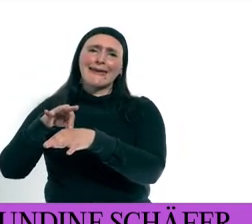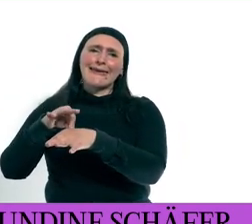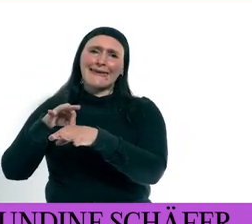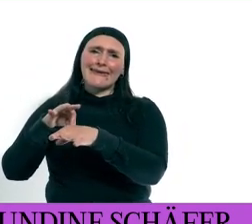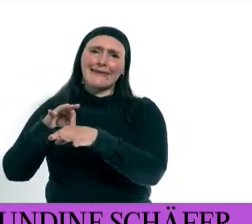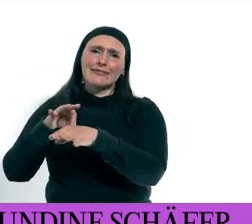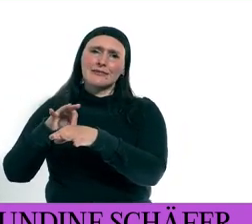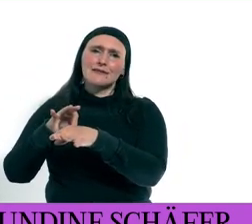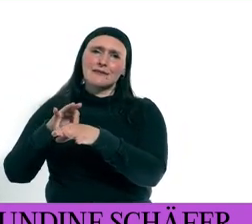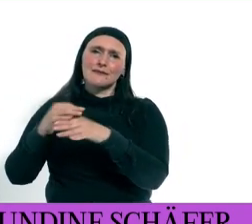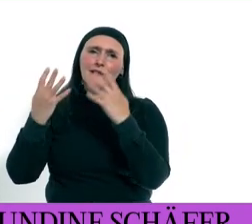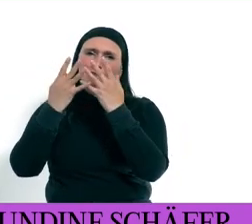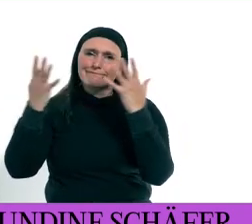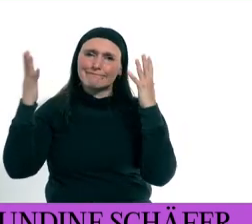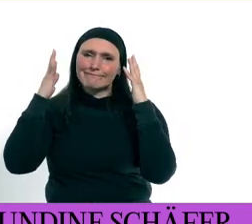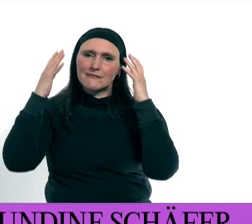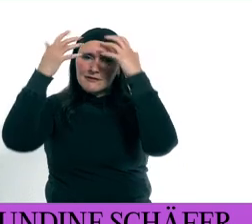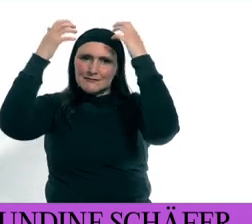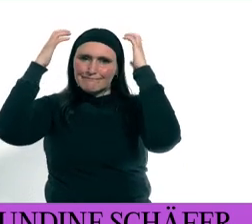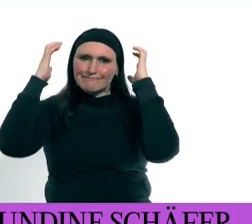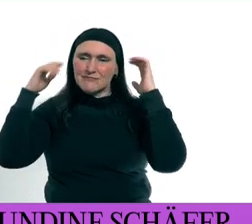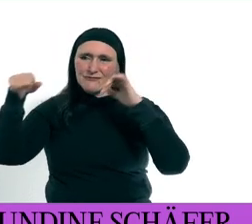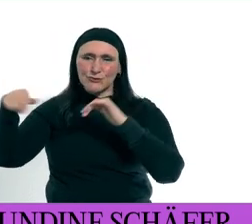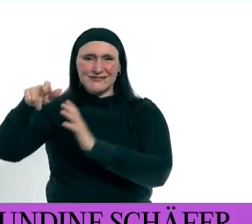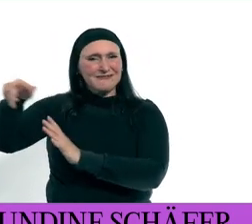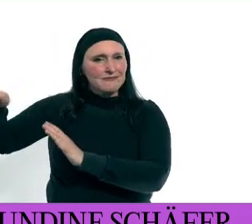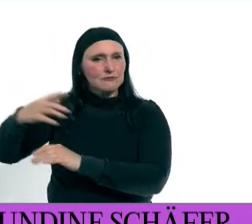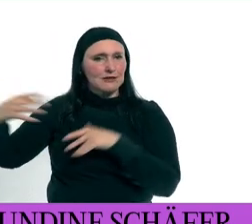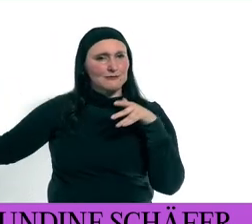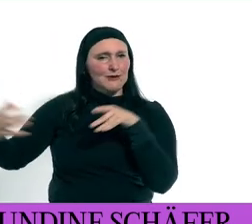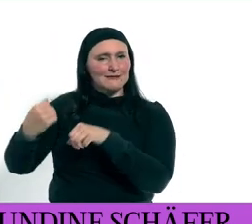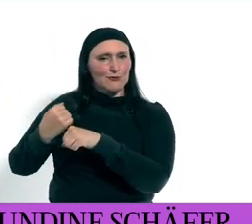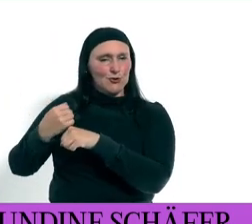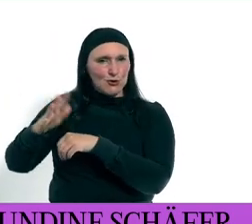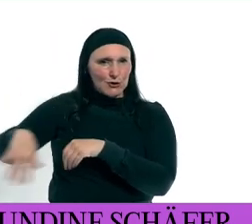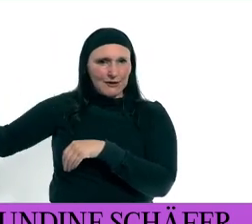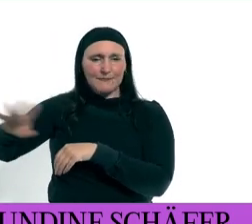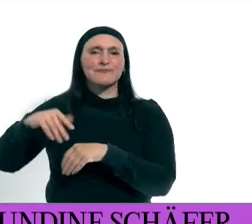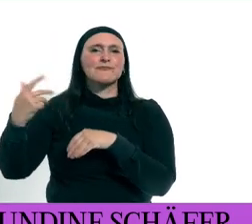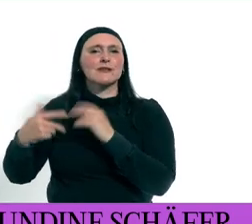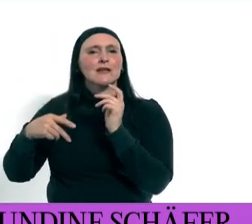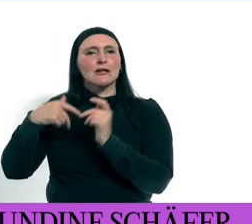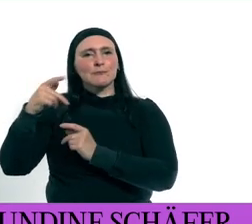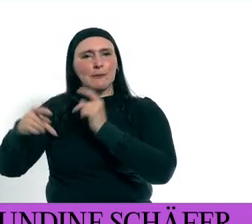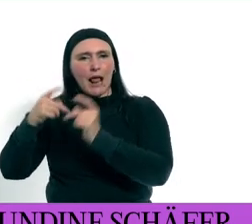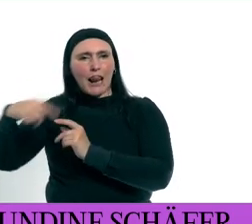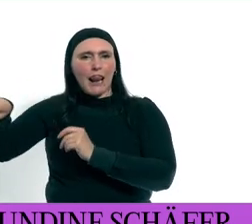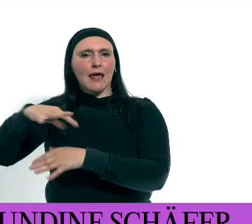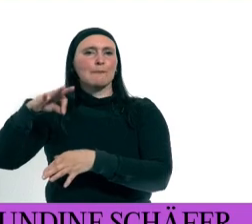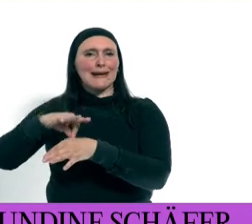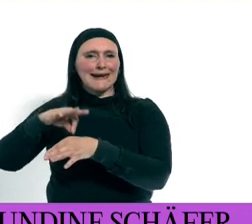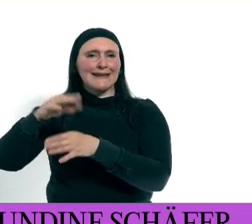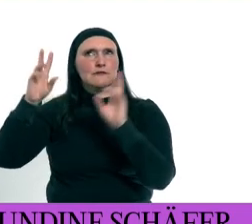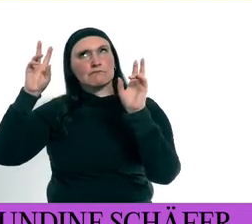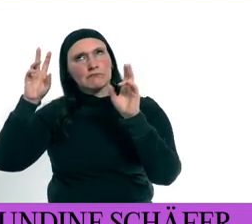auf das Nichtmenschliche, wenn man so will. Wir haben 15 Imker aus Kassel beteiligt an